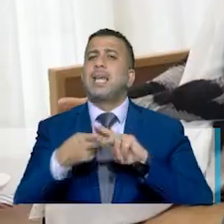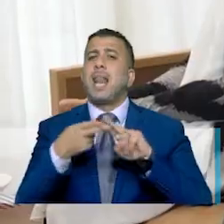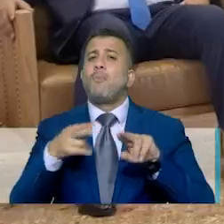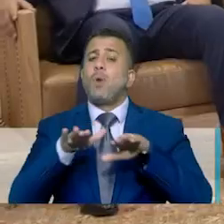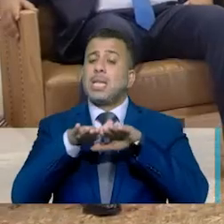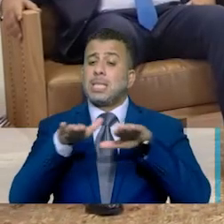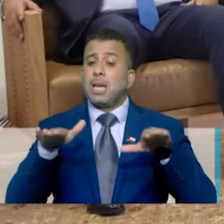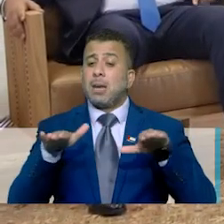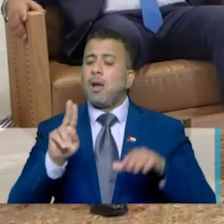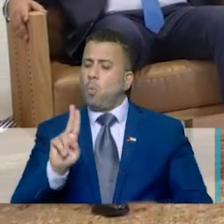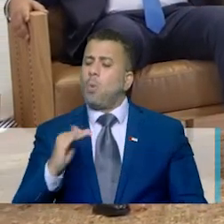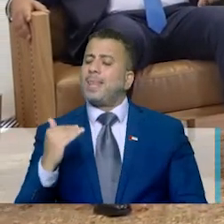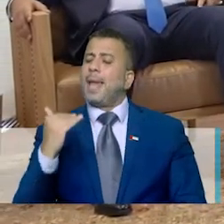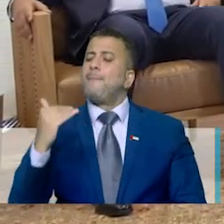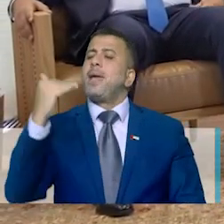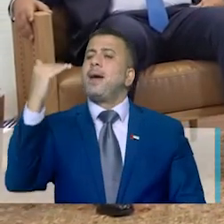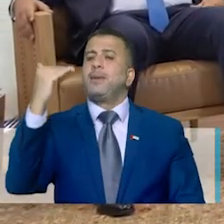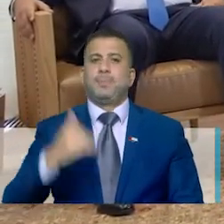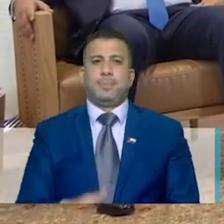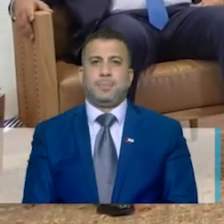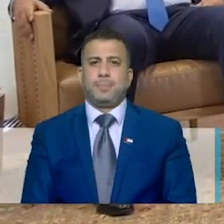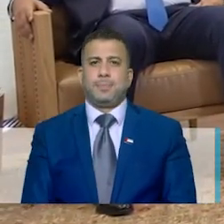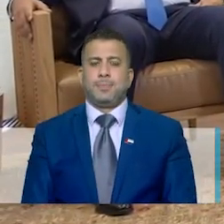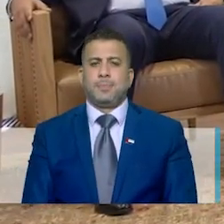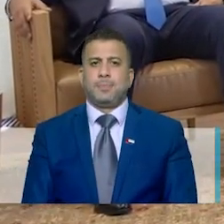في السلام والاستقرار والتنميه